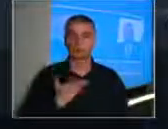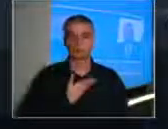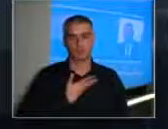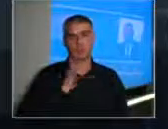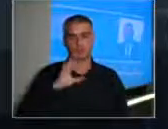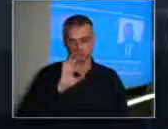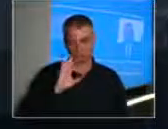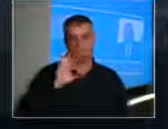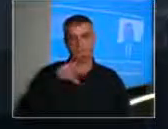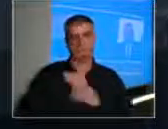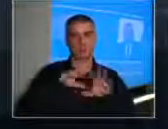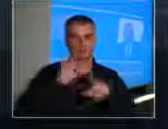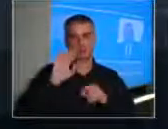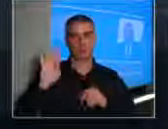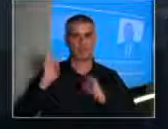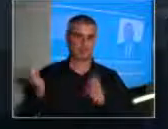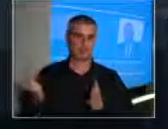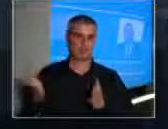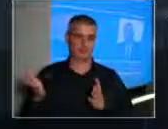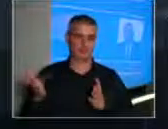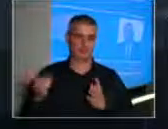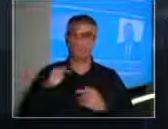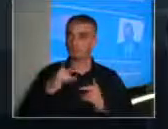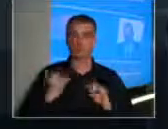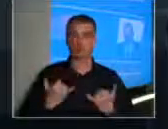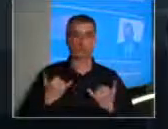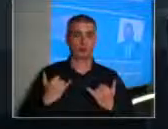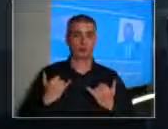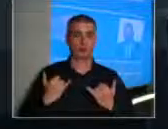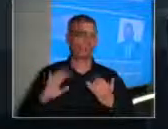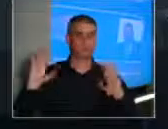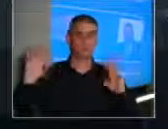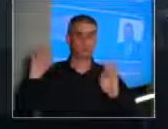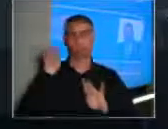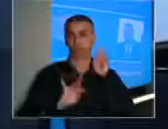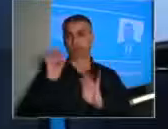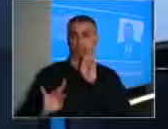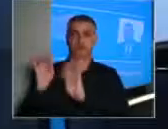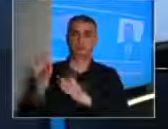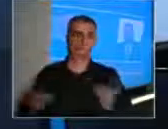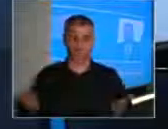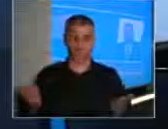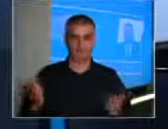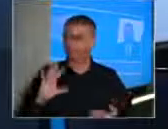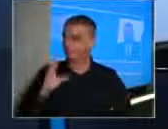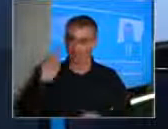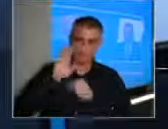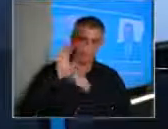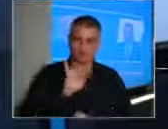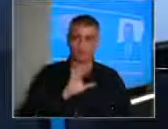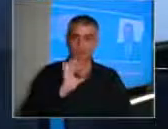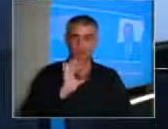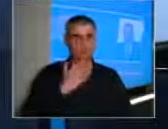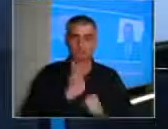גם את שס בתוך הממשלה וגם את ביבי. פה פתאום הוא יוצא בעל מתקפה... גם על הראש שלכם,